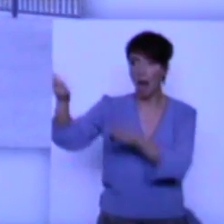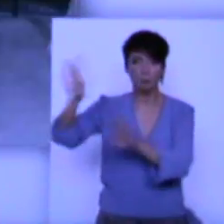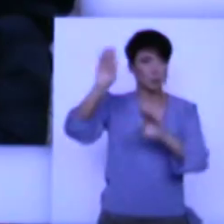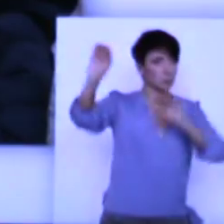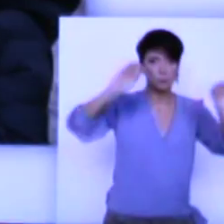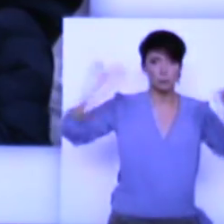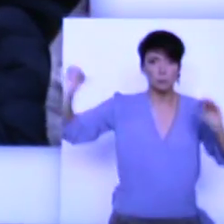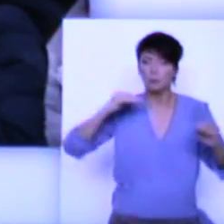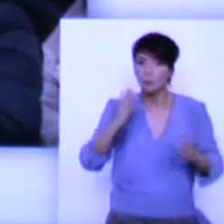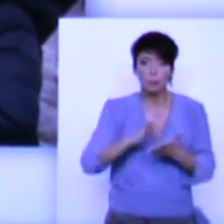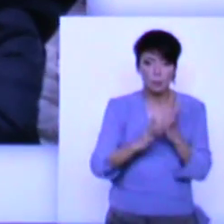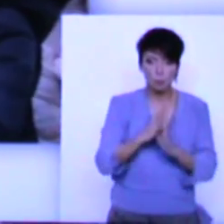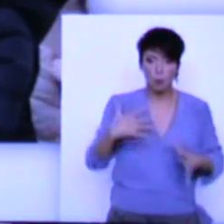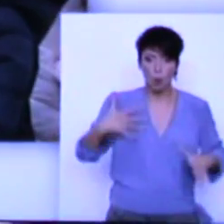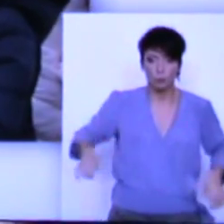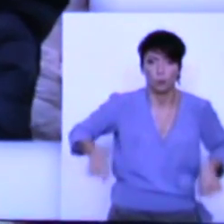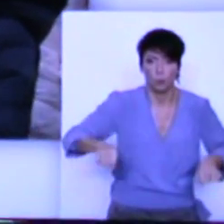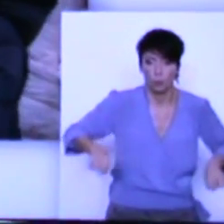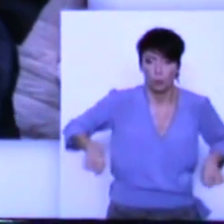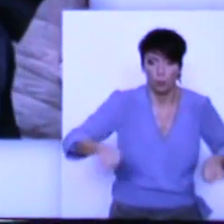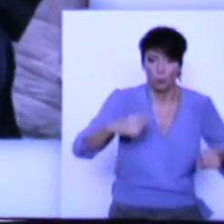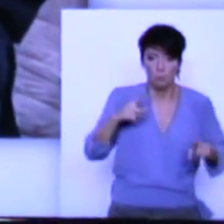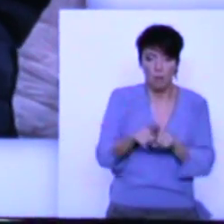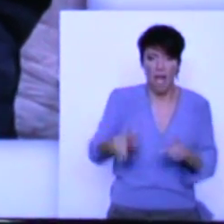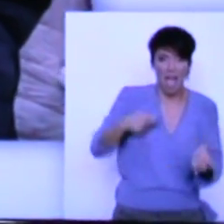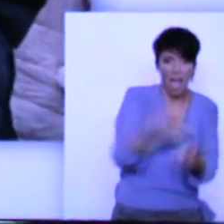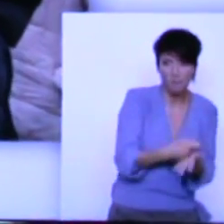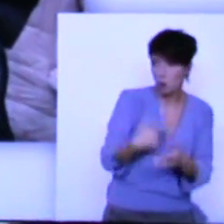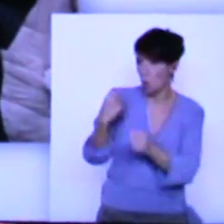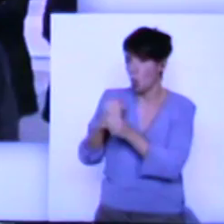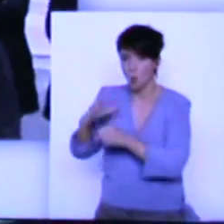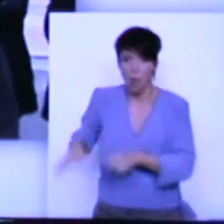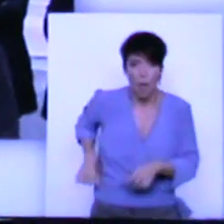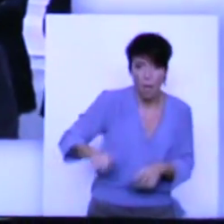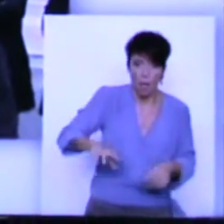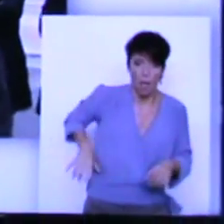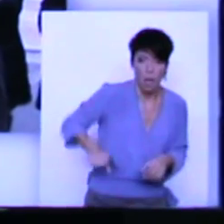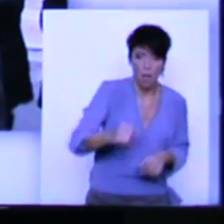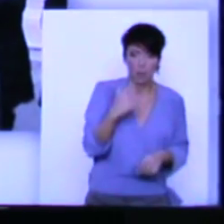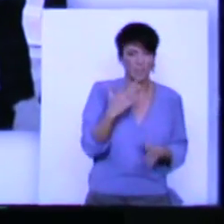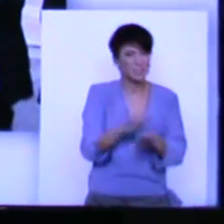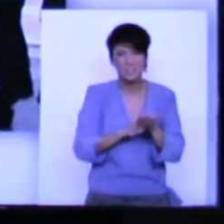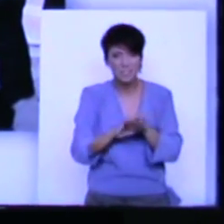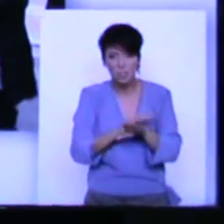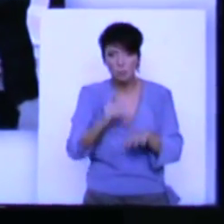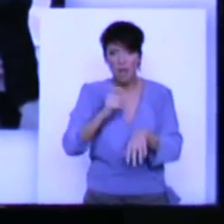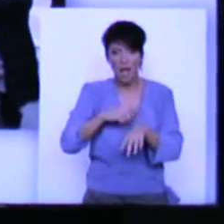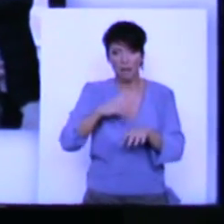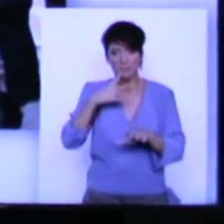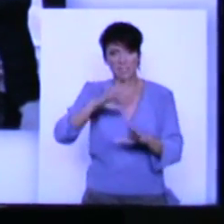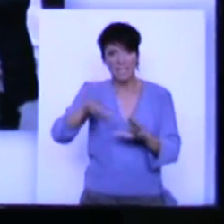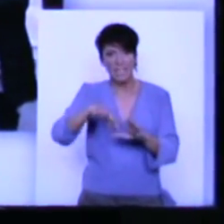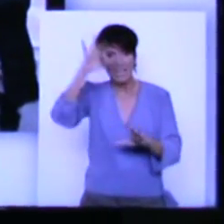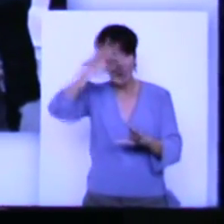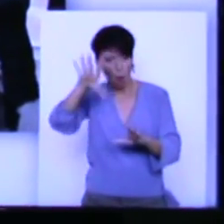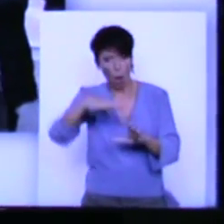στείλουν εκεί. Αναγκαζόμαστε να τα κουβαλάμε όπου πηγαίνουμε. Μα εφορία θα είναι αυτό, μα δουλειά θα είναι αυτό. Είναι δυνατόν τα παιδιά μας να τα έχουν τραπουλόχαρτα και τα βάζει